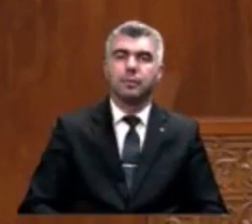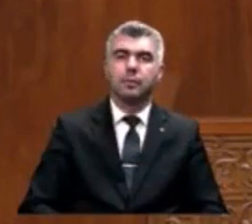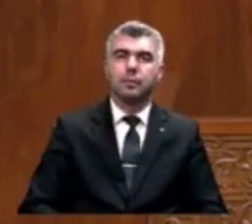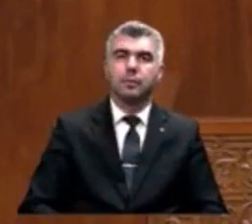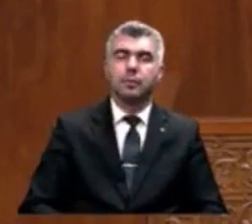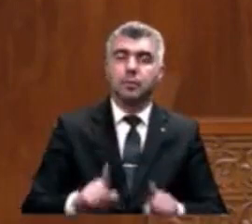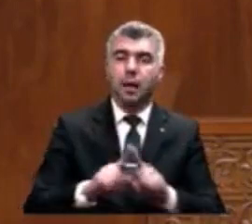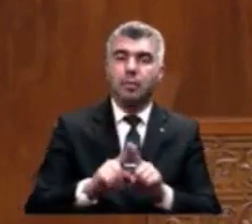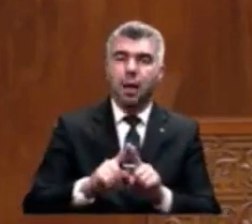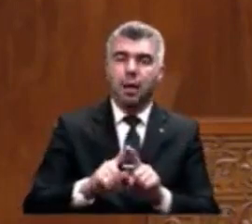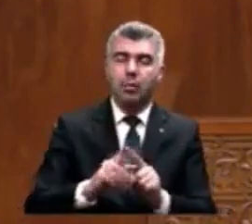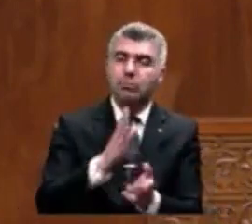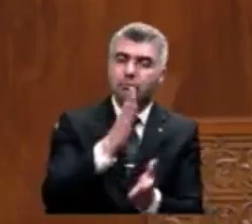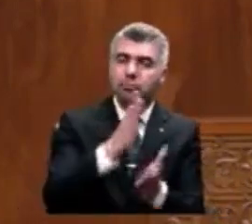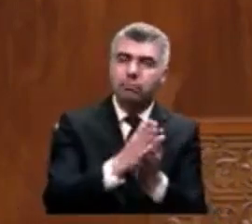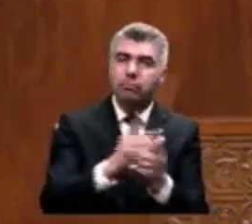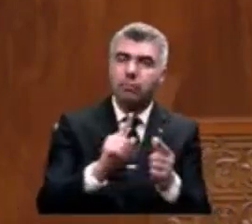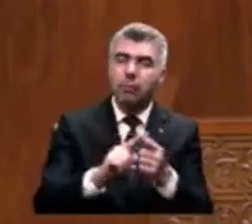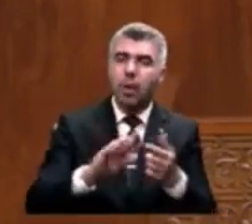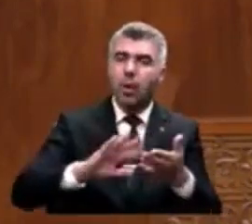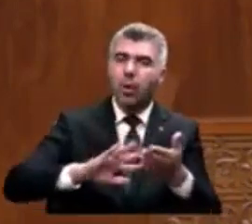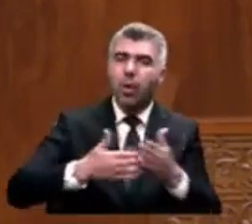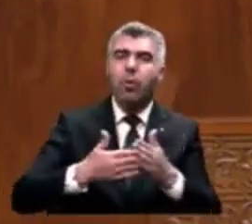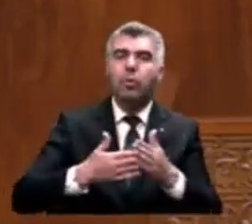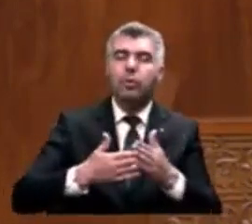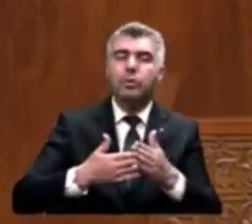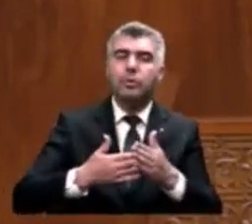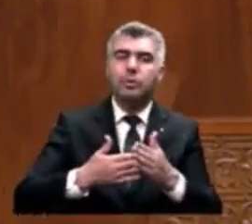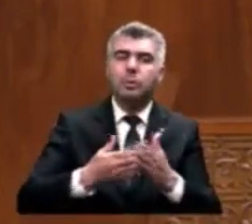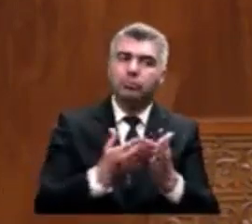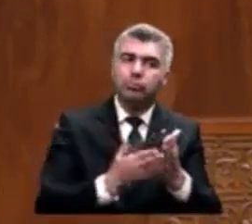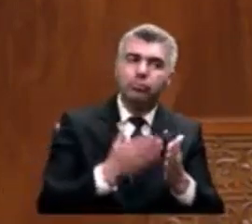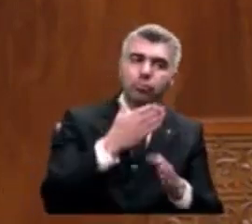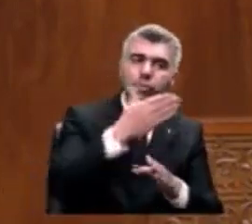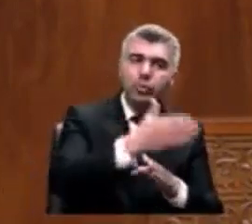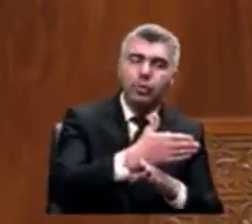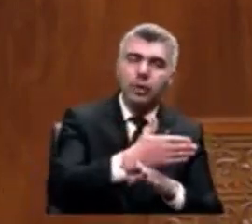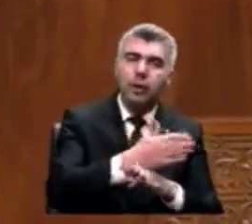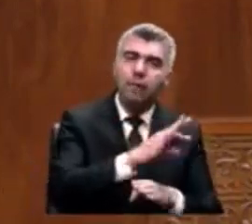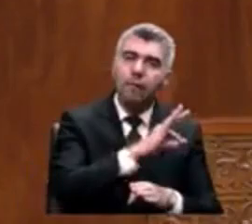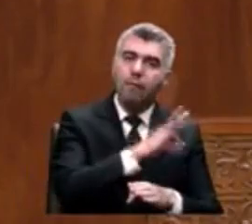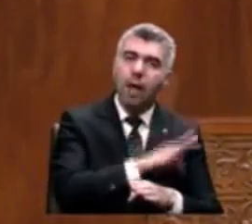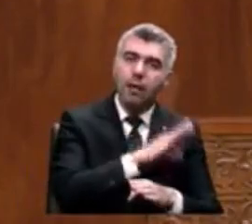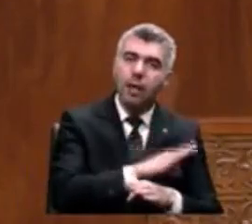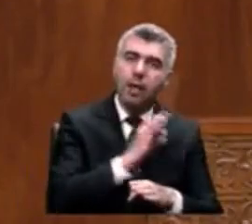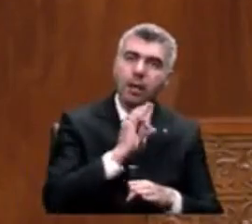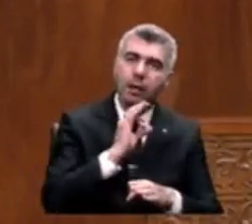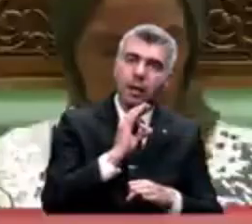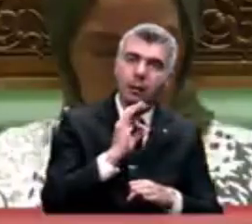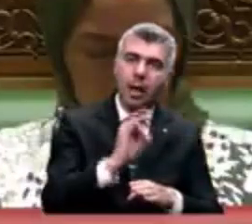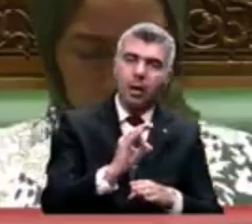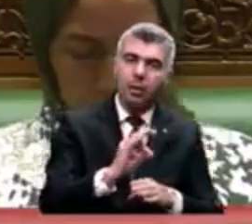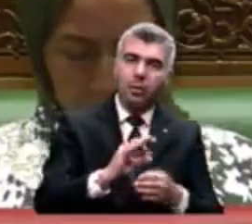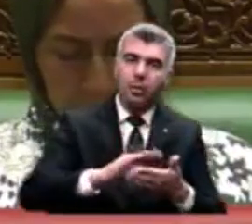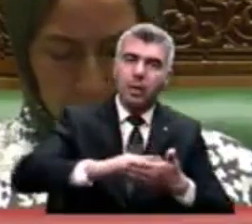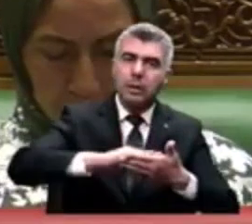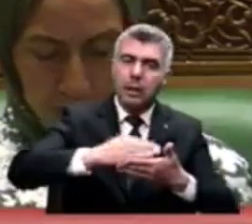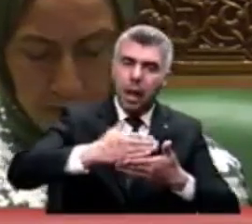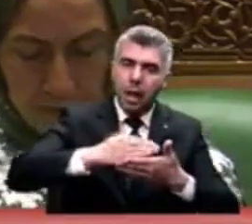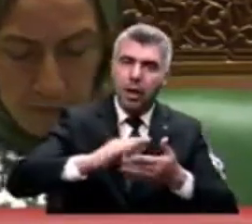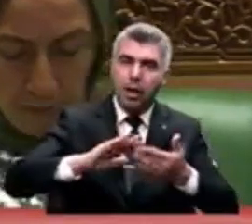ترسيخ الحق في الحصول على المعلومات والمعطيات وايضا الاستفاده من الموارد